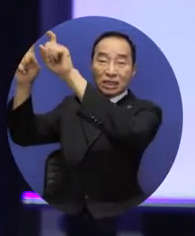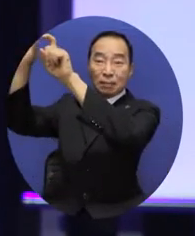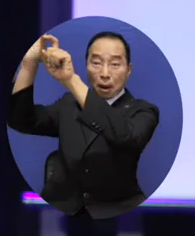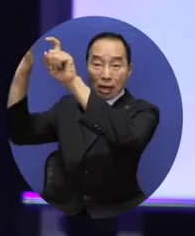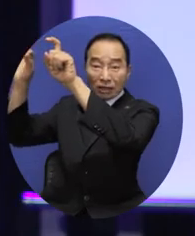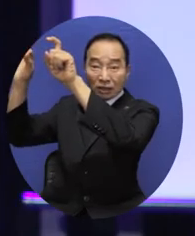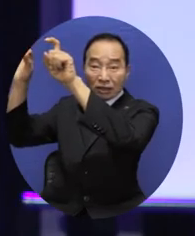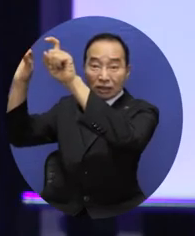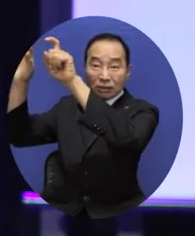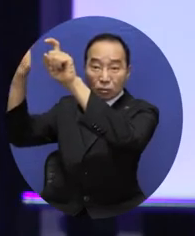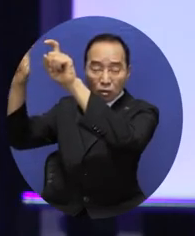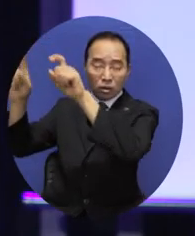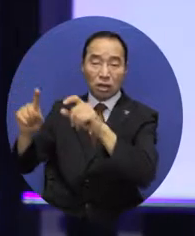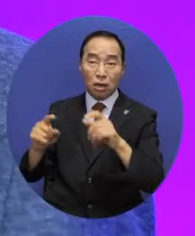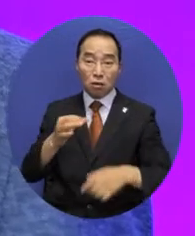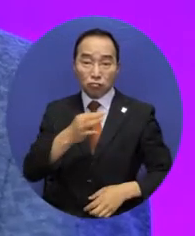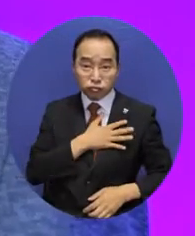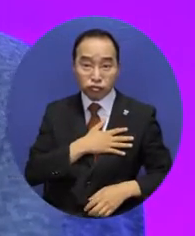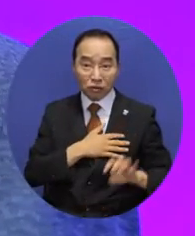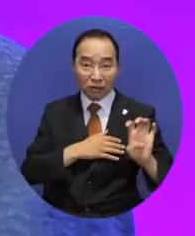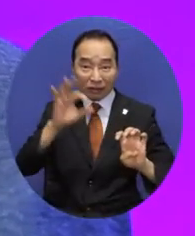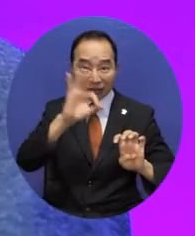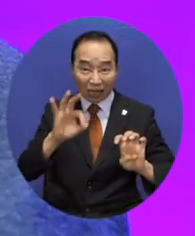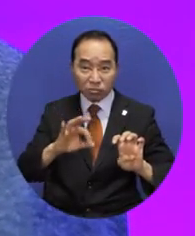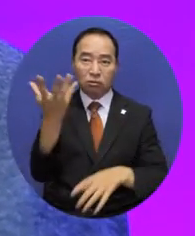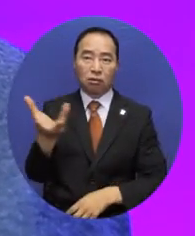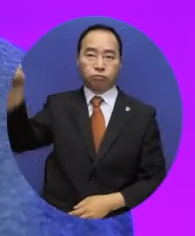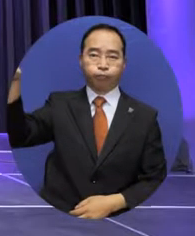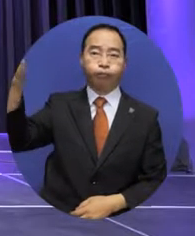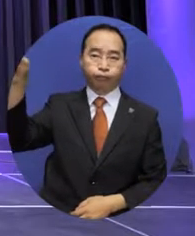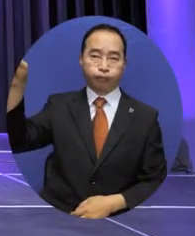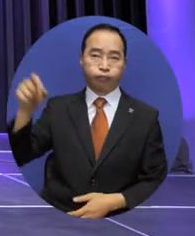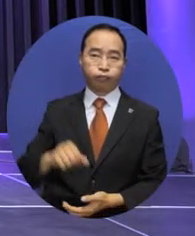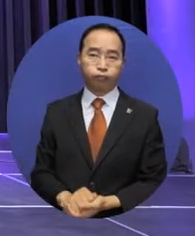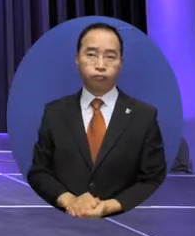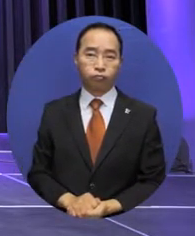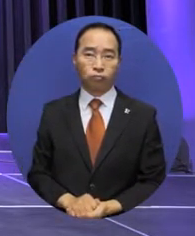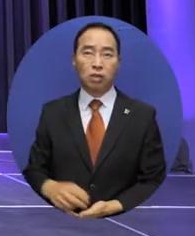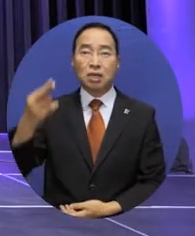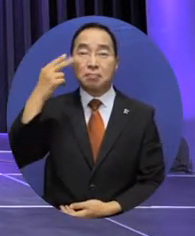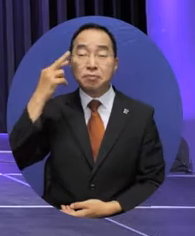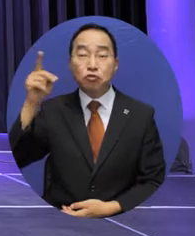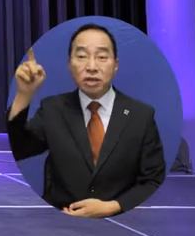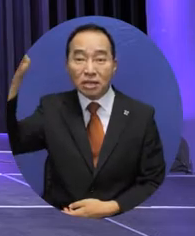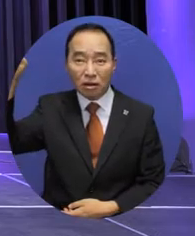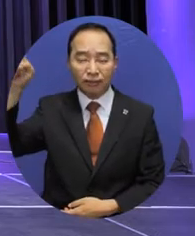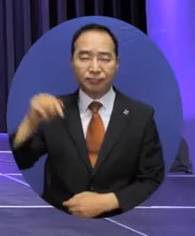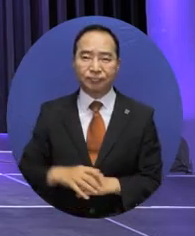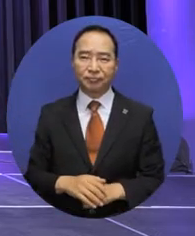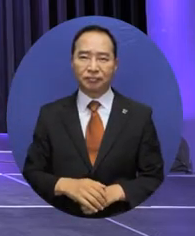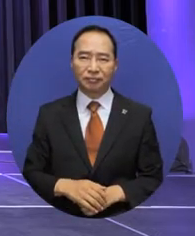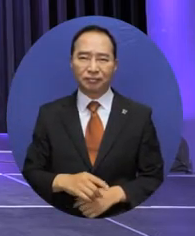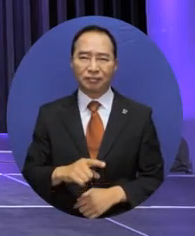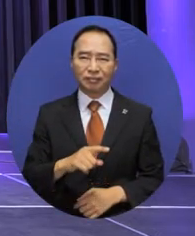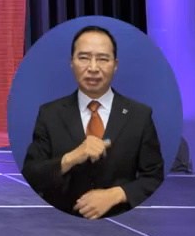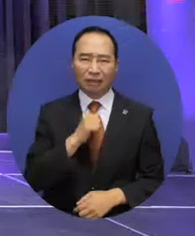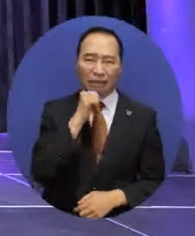부를 독점하고 있습니다. 미국에서 한 기업에서 최하위자의 임금과 최상위자의